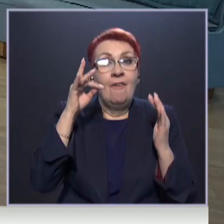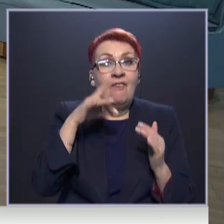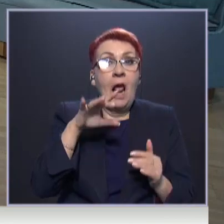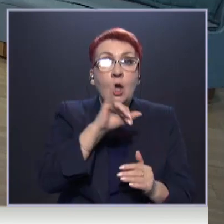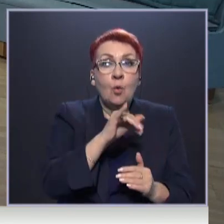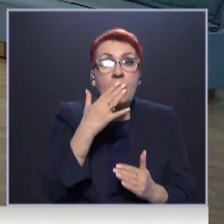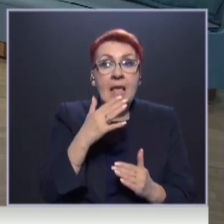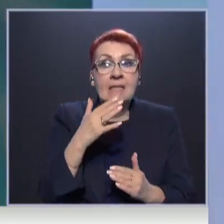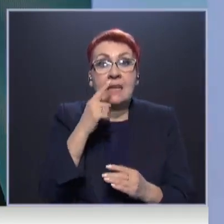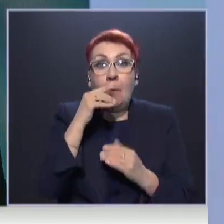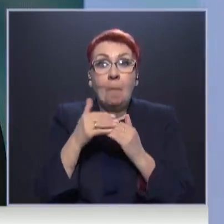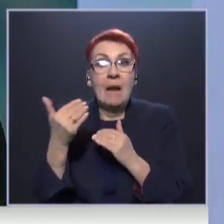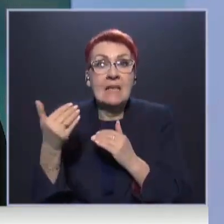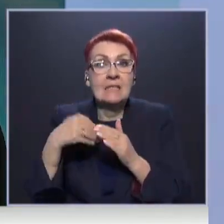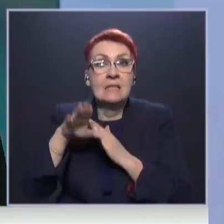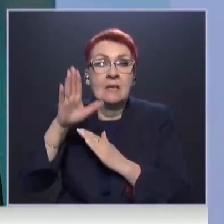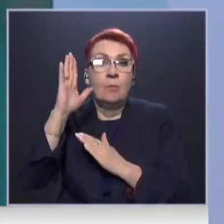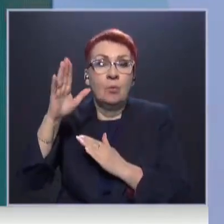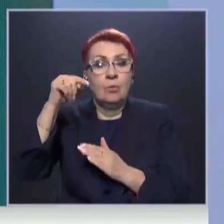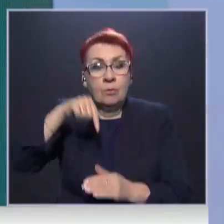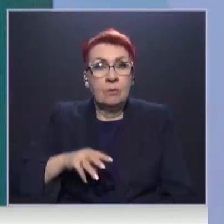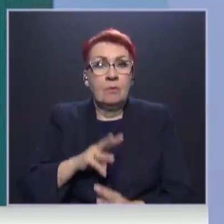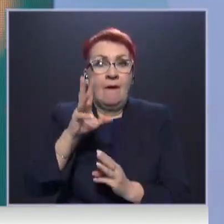ад?» Отец Артем, как